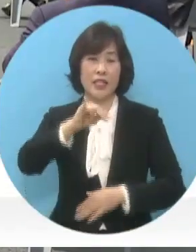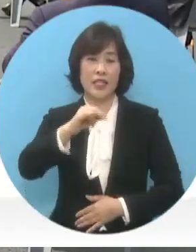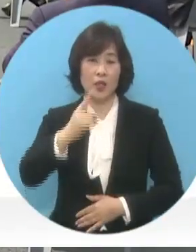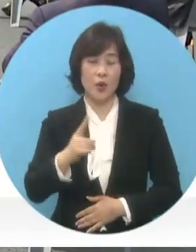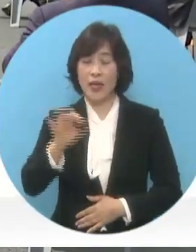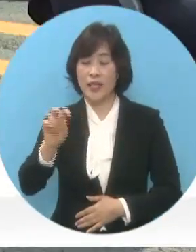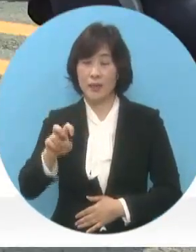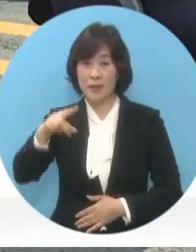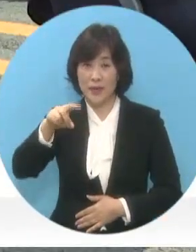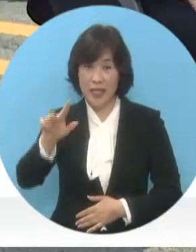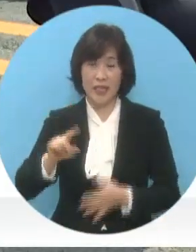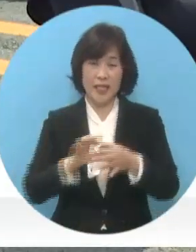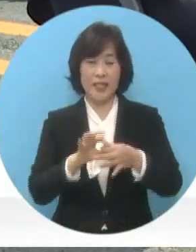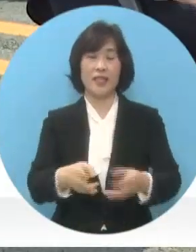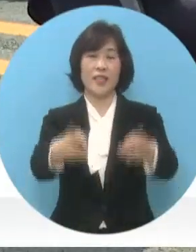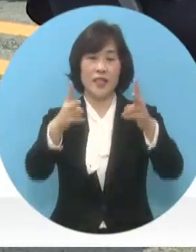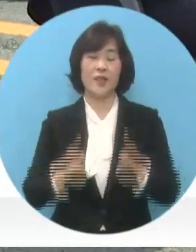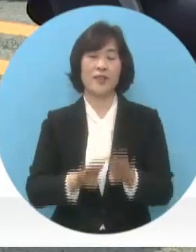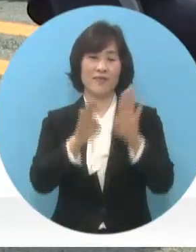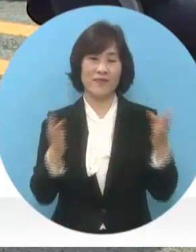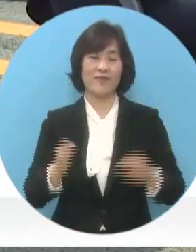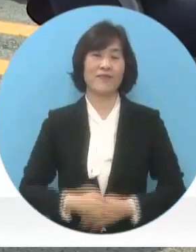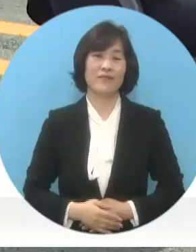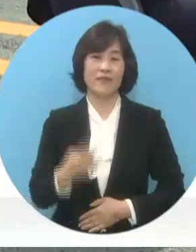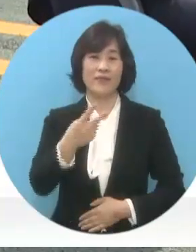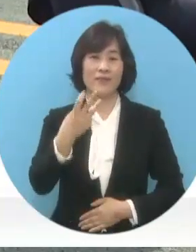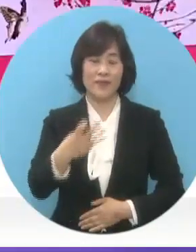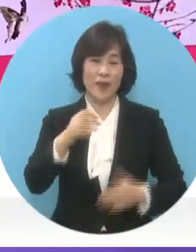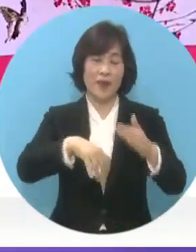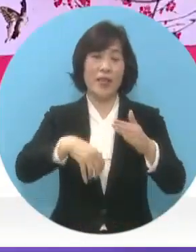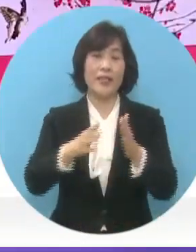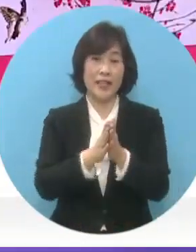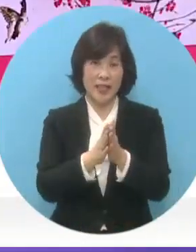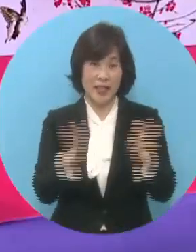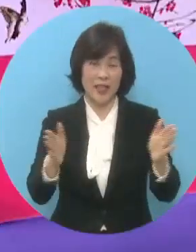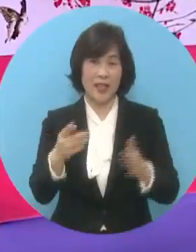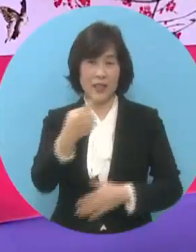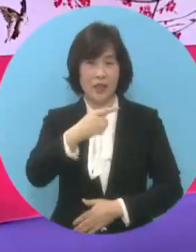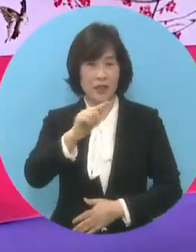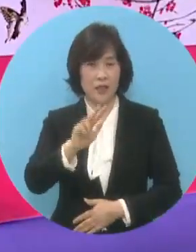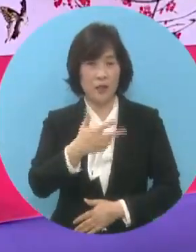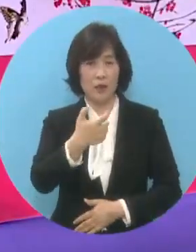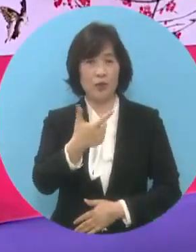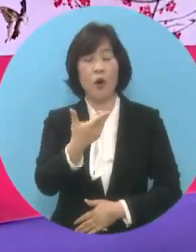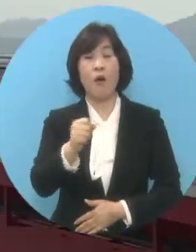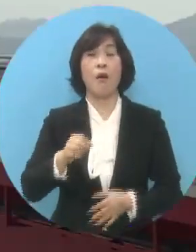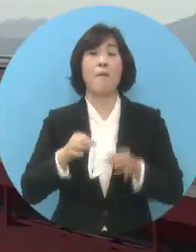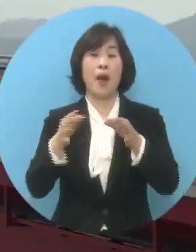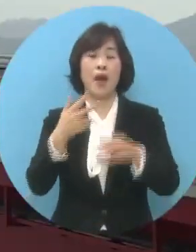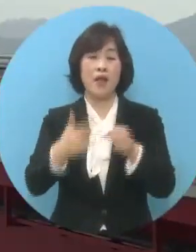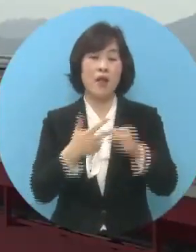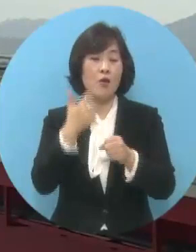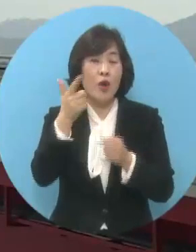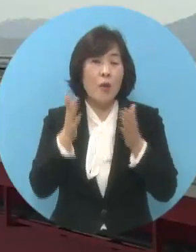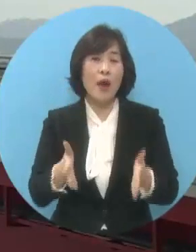잇는 임자대교가 개통했습니다. 2013년 공사를 시작해 1,766억 원을 들여 7년 6개월 만에